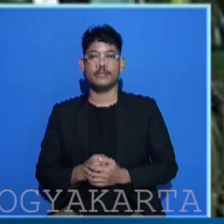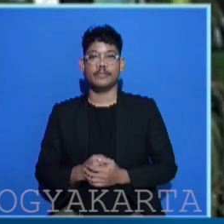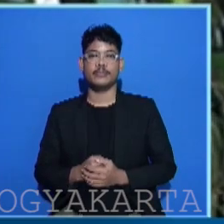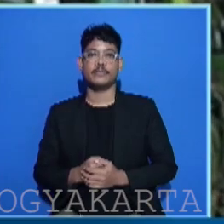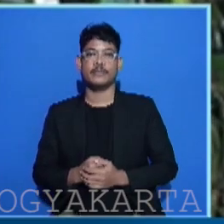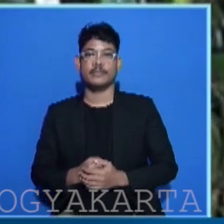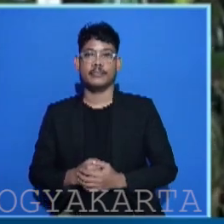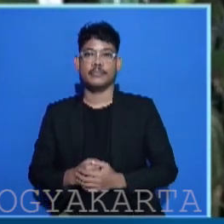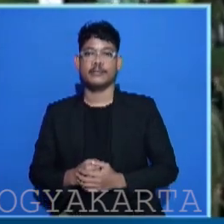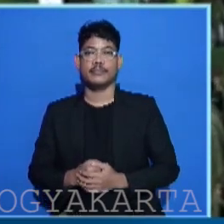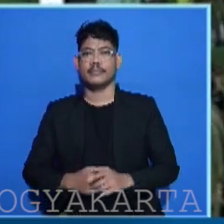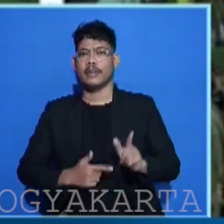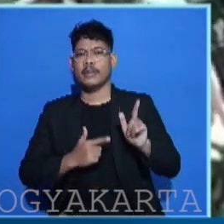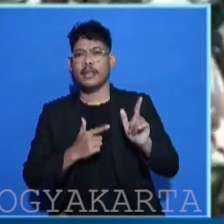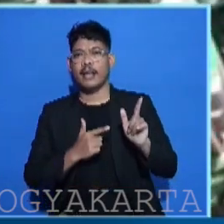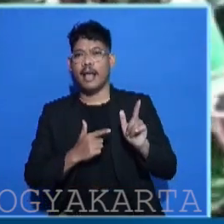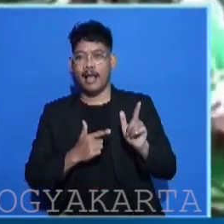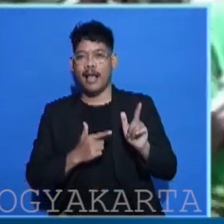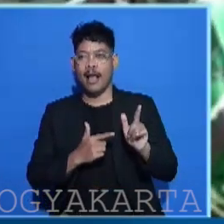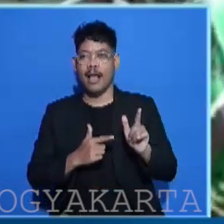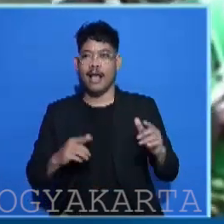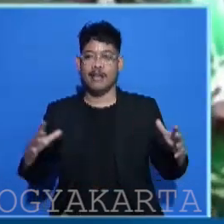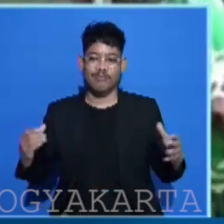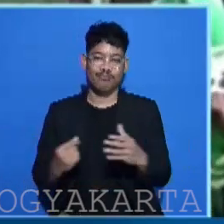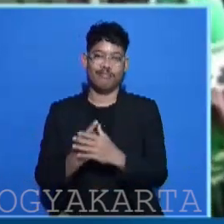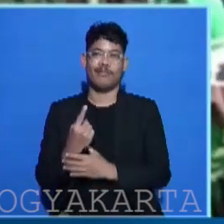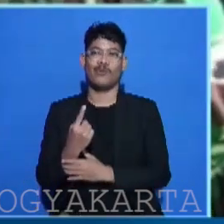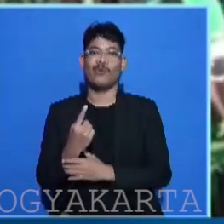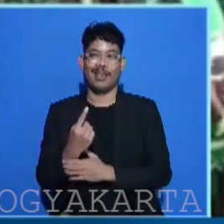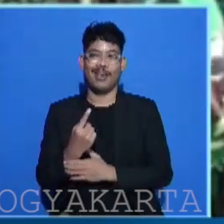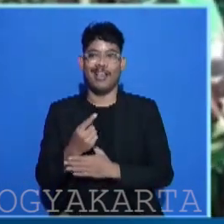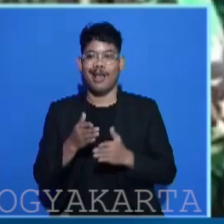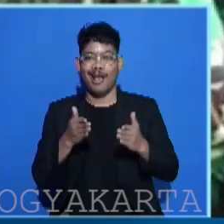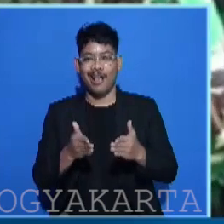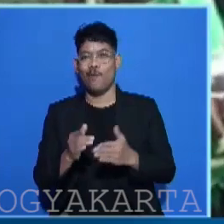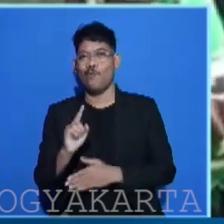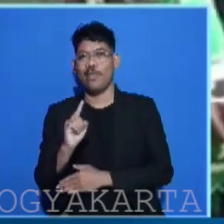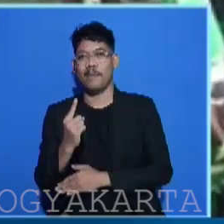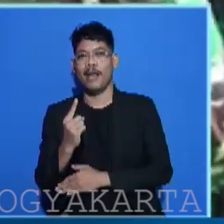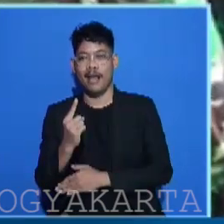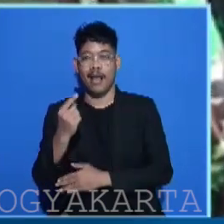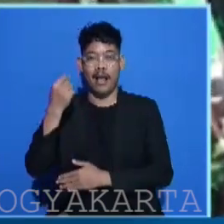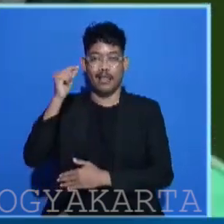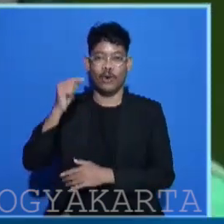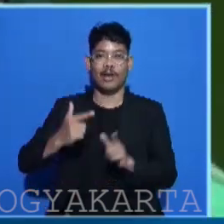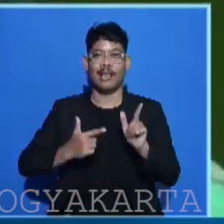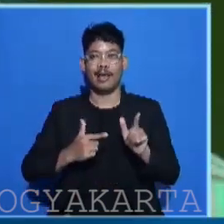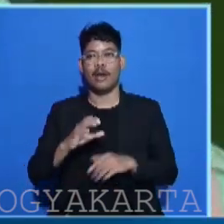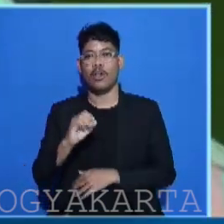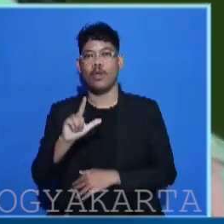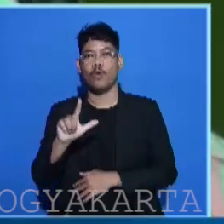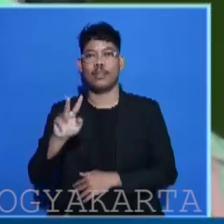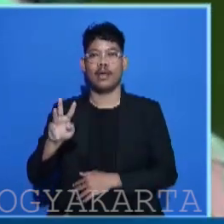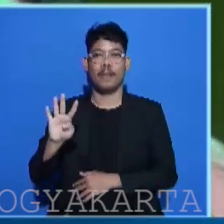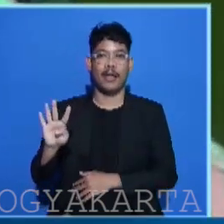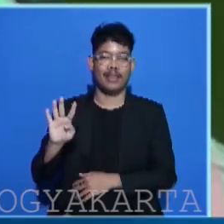TNI Manunggal membangun Desa Sengkuyung tahap pertama tahun anggaran 2023 Kodim 0734 Kota Yogyakarta